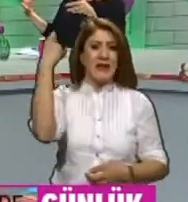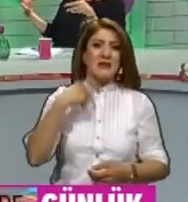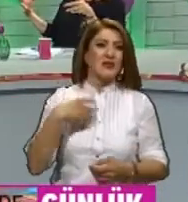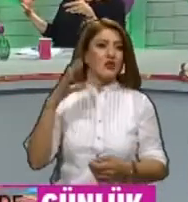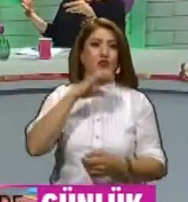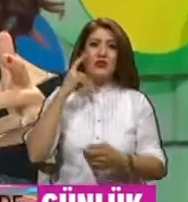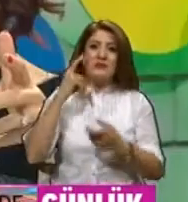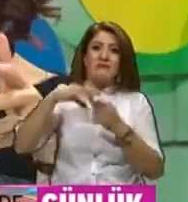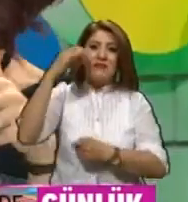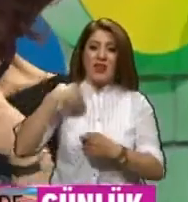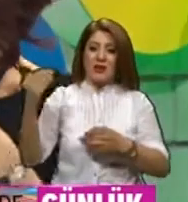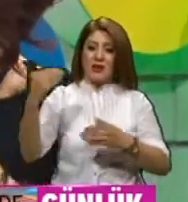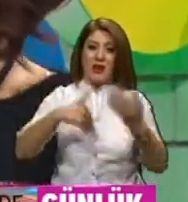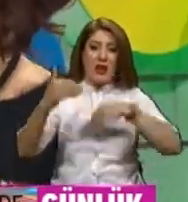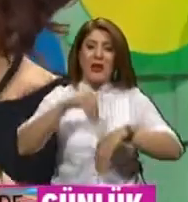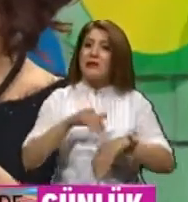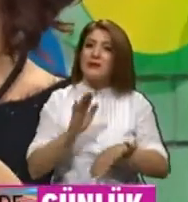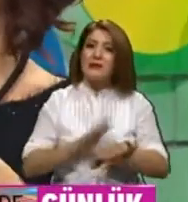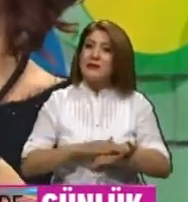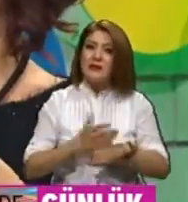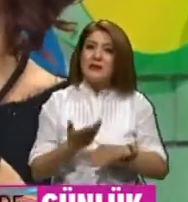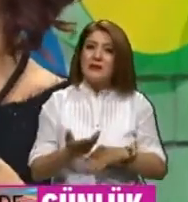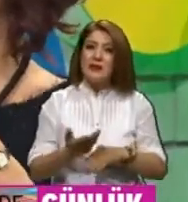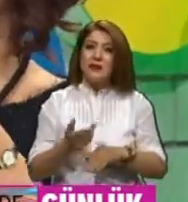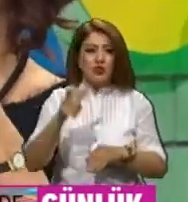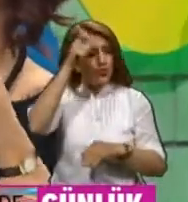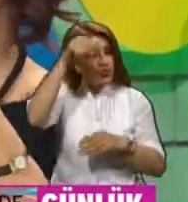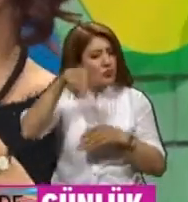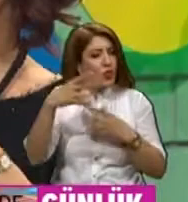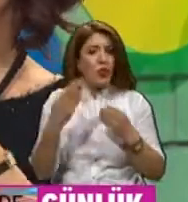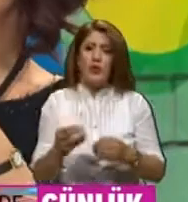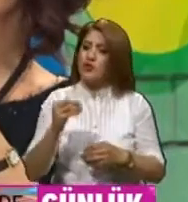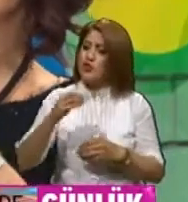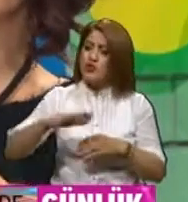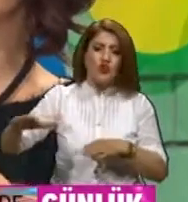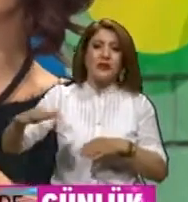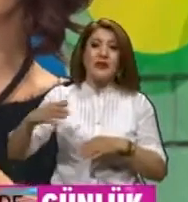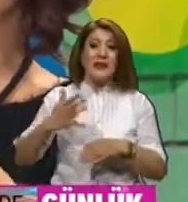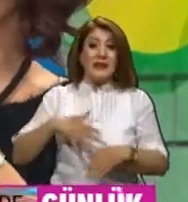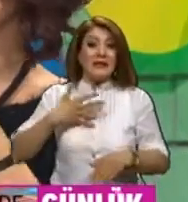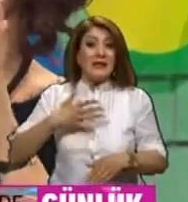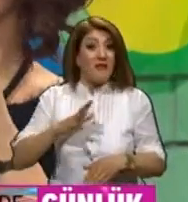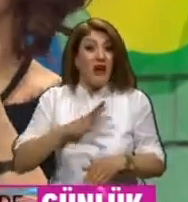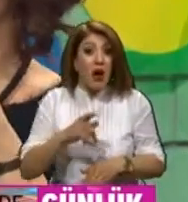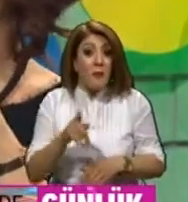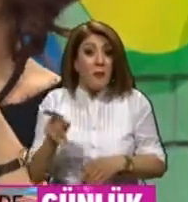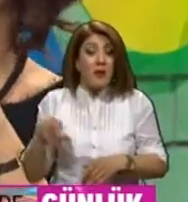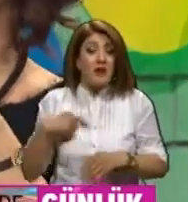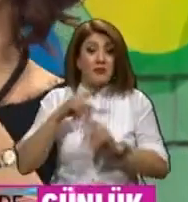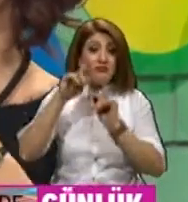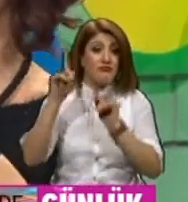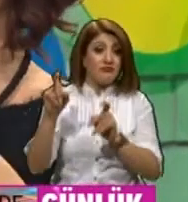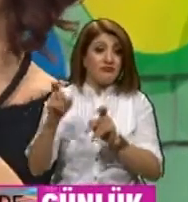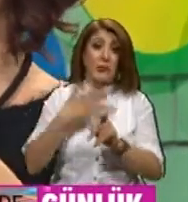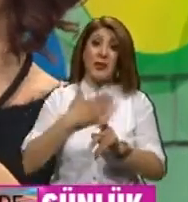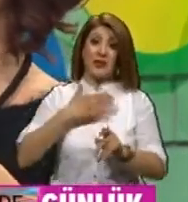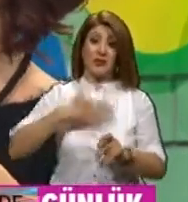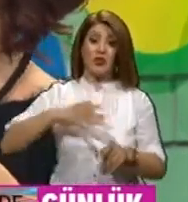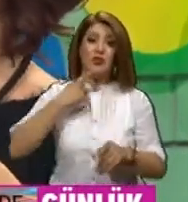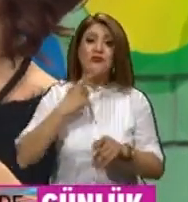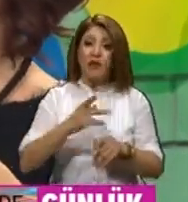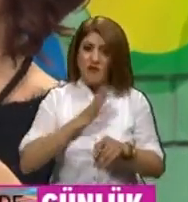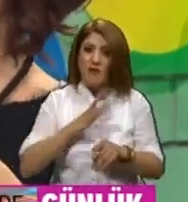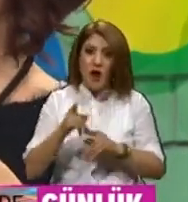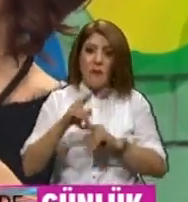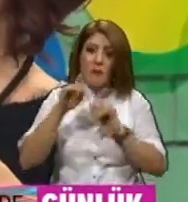turistler geldiğinde, yerel turistler de olabilir, o çocuklar, gençler. Tabii. İlgi ne düzeyde? İsteyen çok oluyor mu? Ben de öğrenebilirim. Fazla, çok fazla.